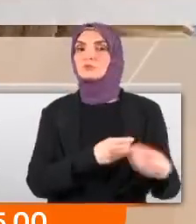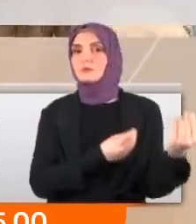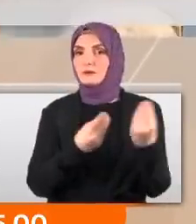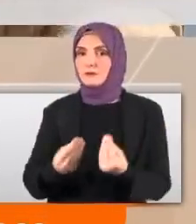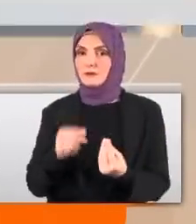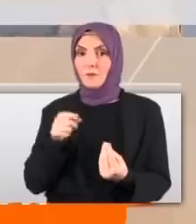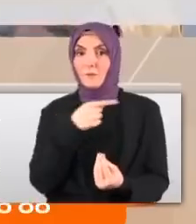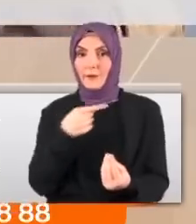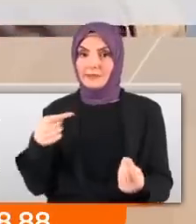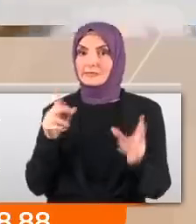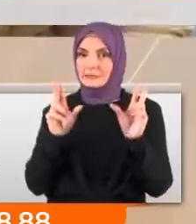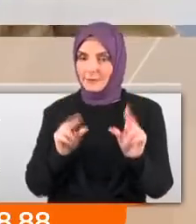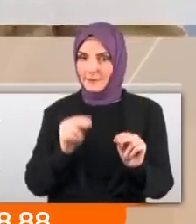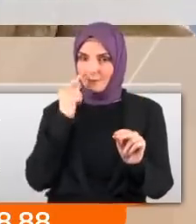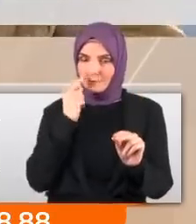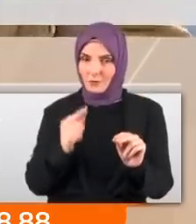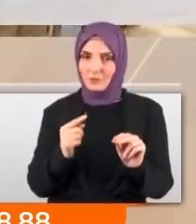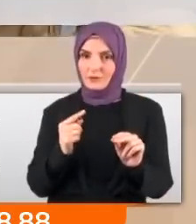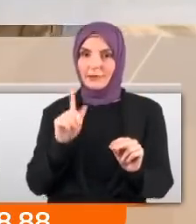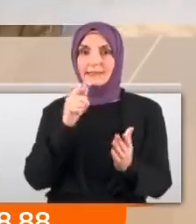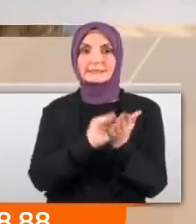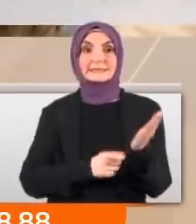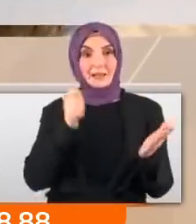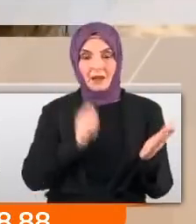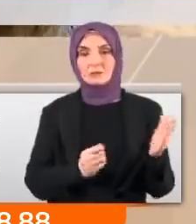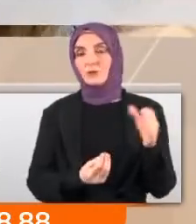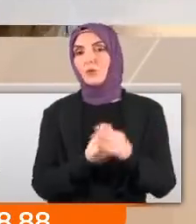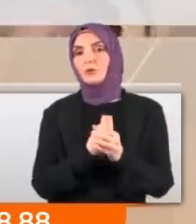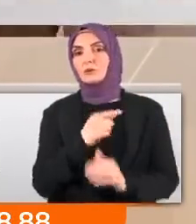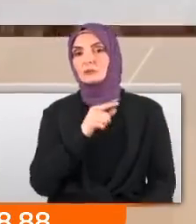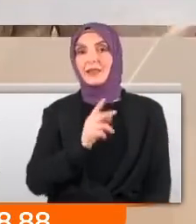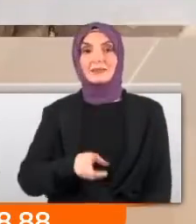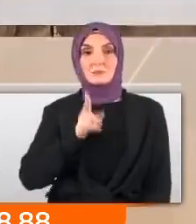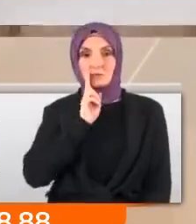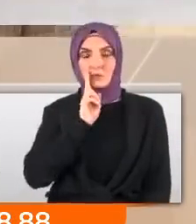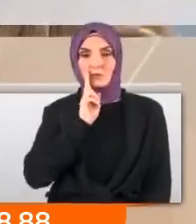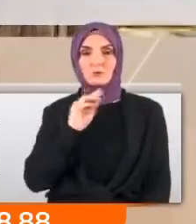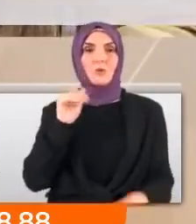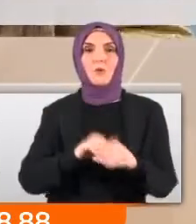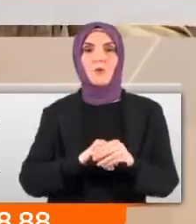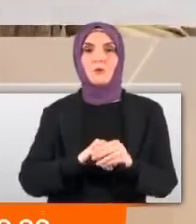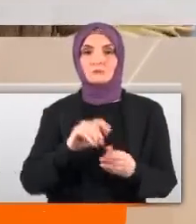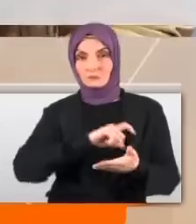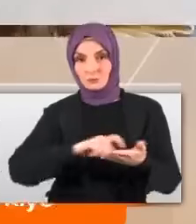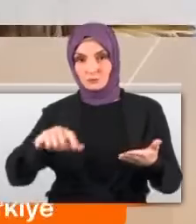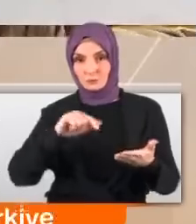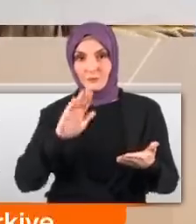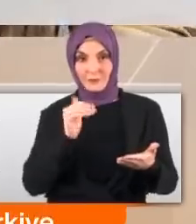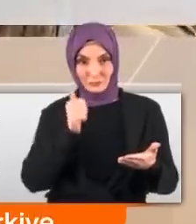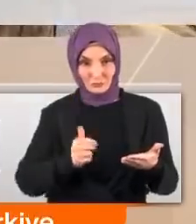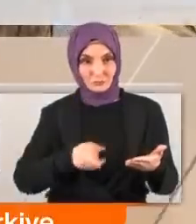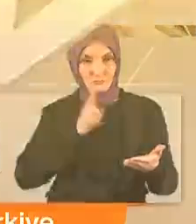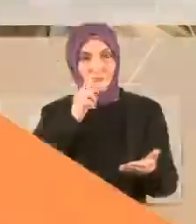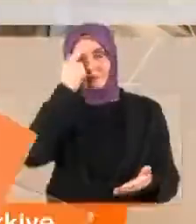sonra asıl liste ortaya çıkacak ve aslına bakarsanız son oy pusulası da bu 5 günün sonunda belli olmuş olacak diyelim. Sözü yeniden size